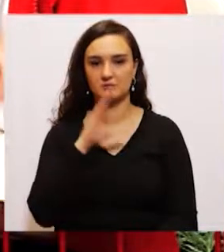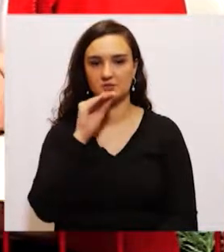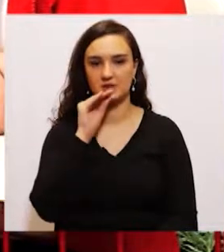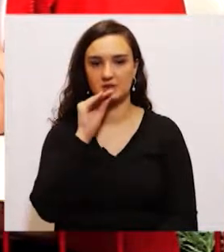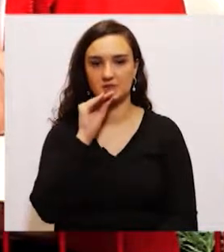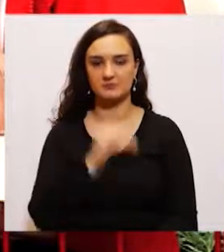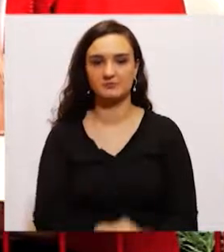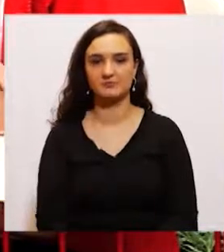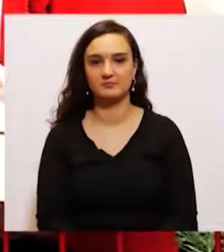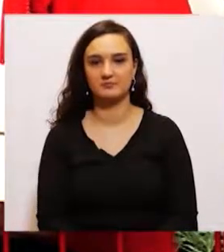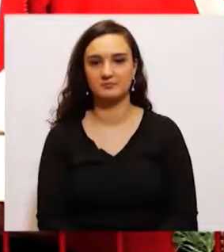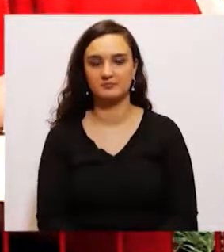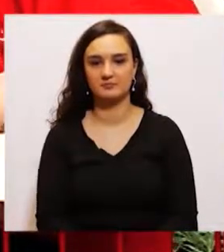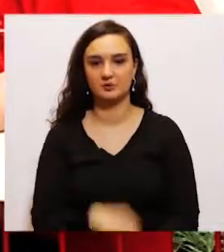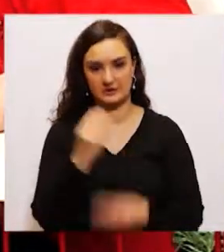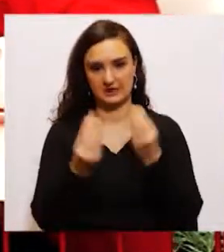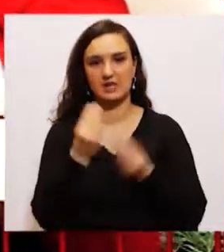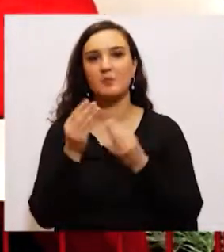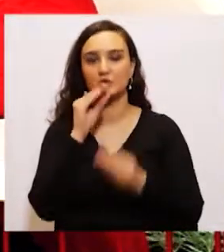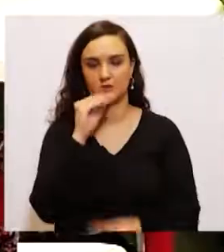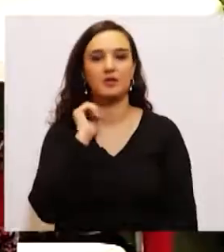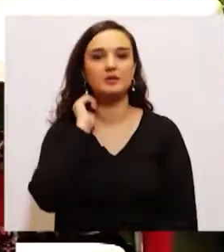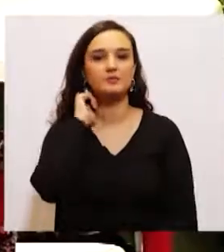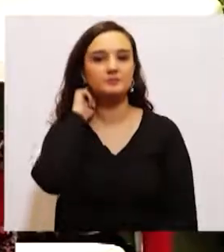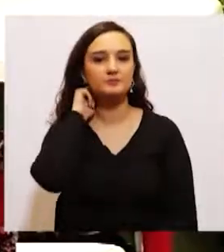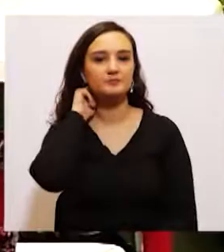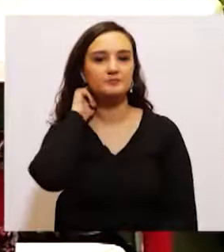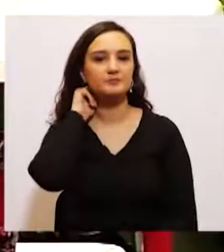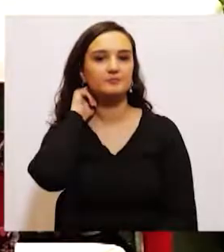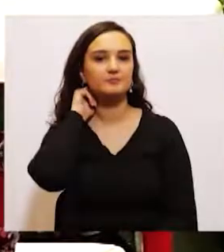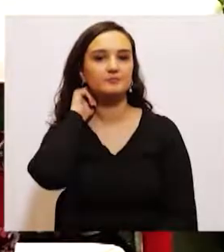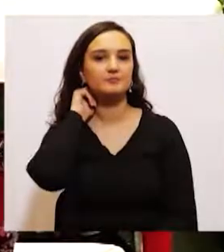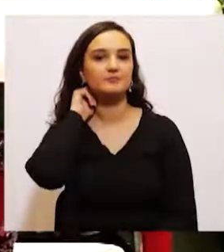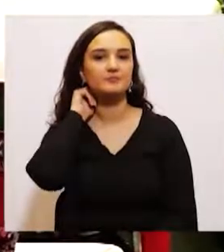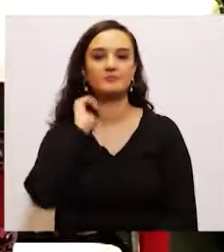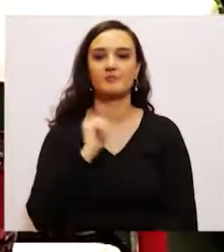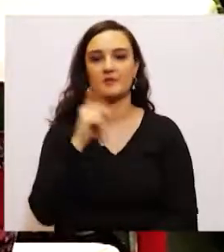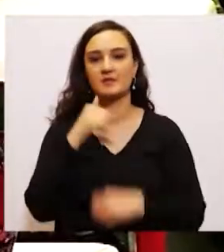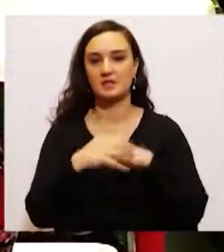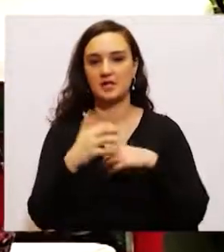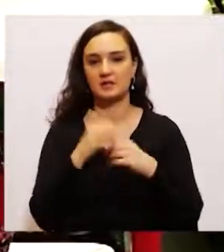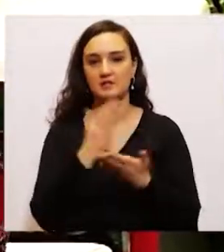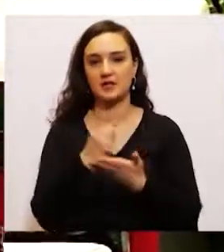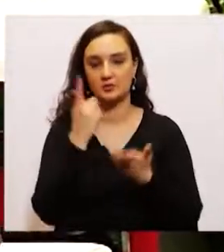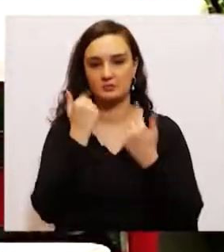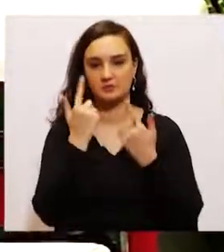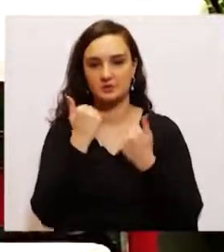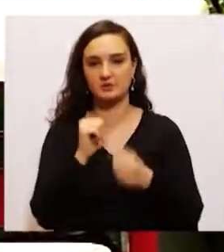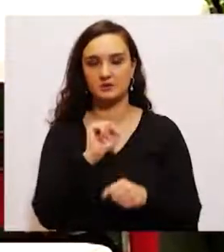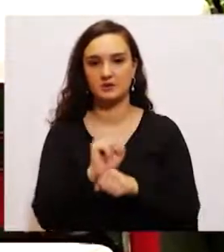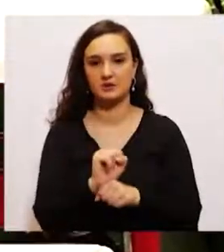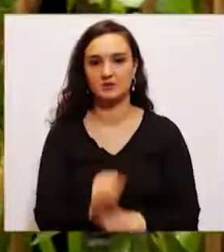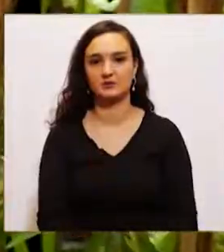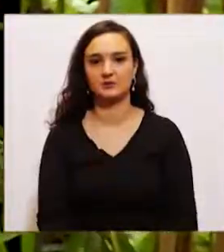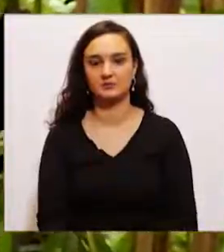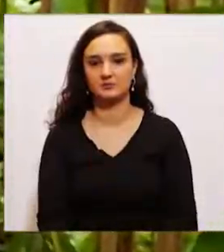ძაღლს. მე სათამაშო ძაღლი. და მე ვიცი რომ შენ კატა გყავს. ტირის, ვაიმე, რა ტირის?